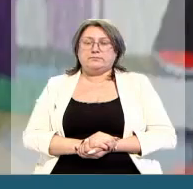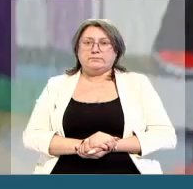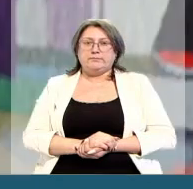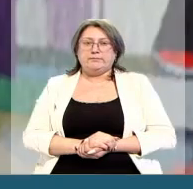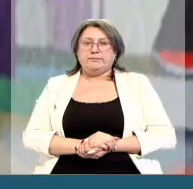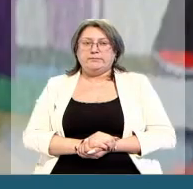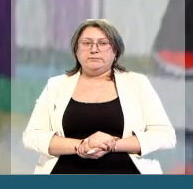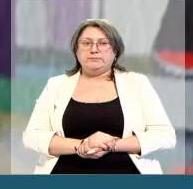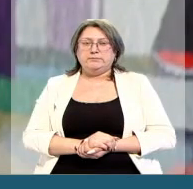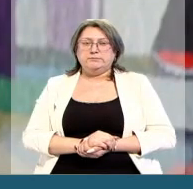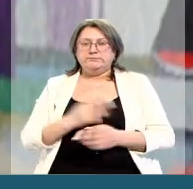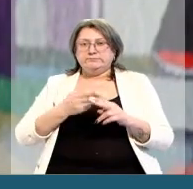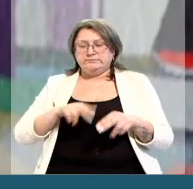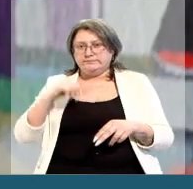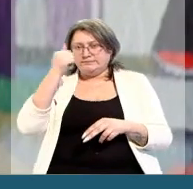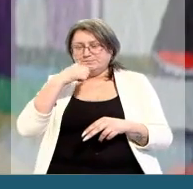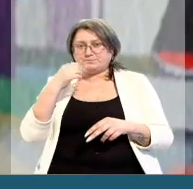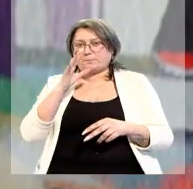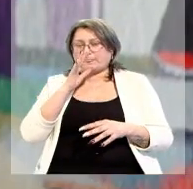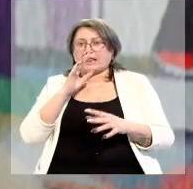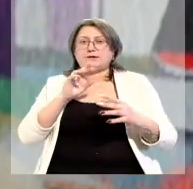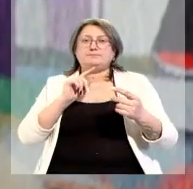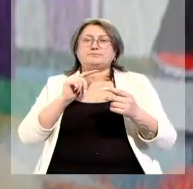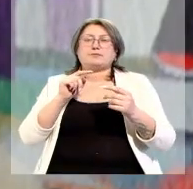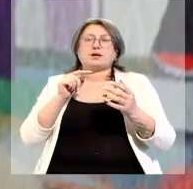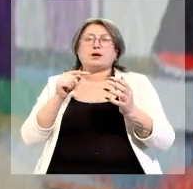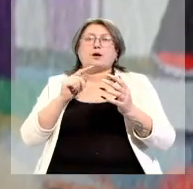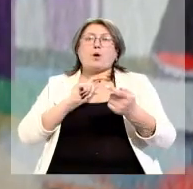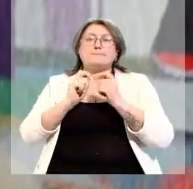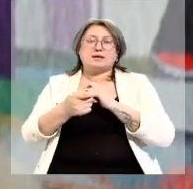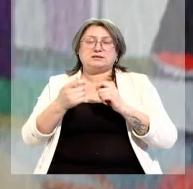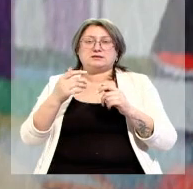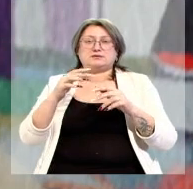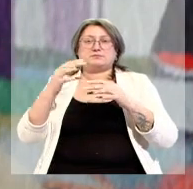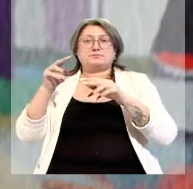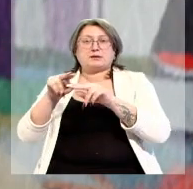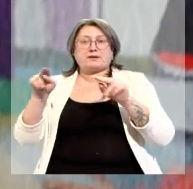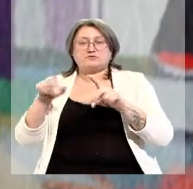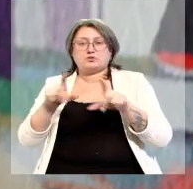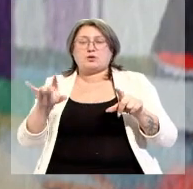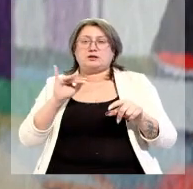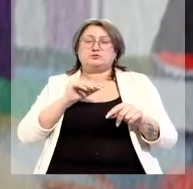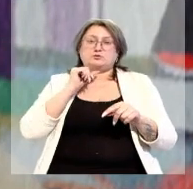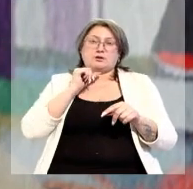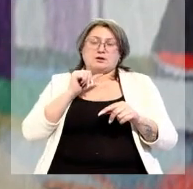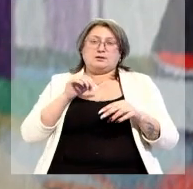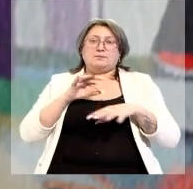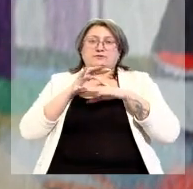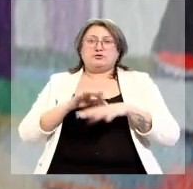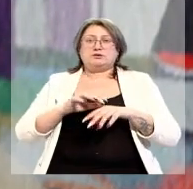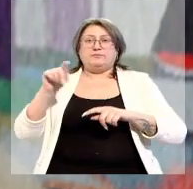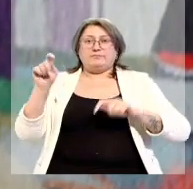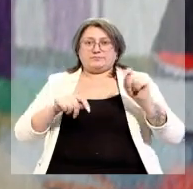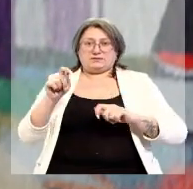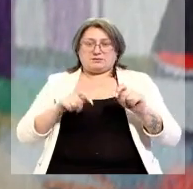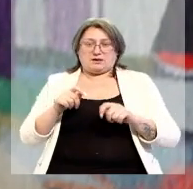алмасты. Биыл тәжірибе алмасу барысында Қостанай мен Петропавл мектептеріміз арасында